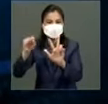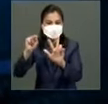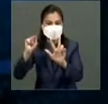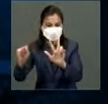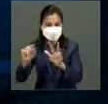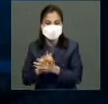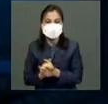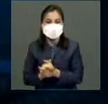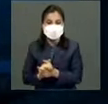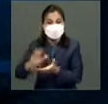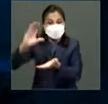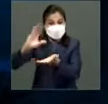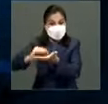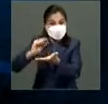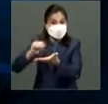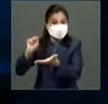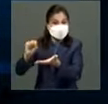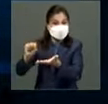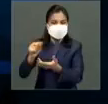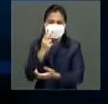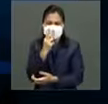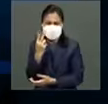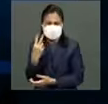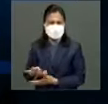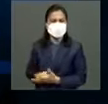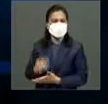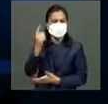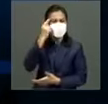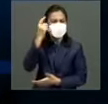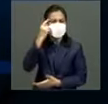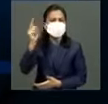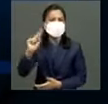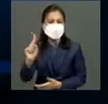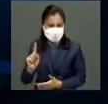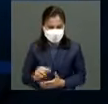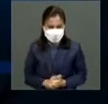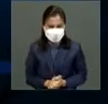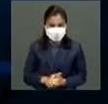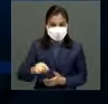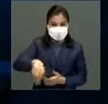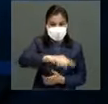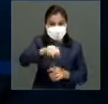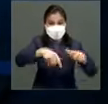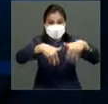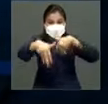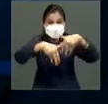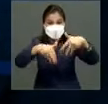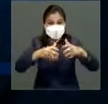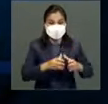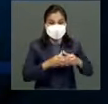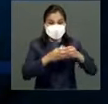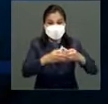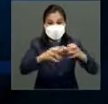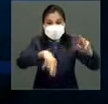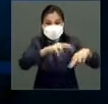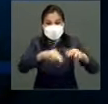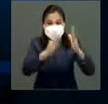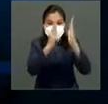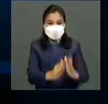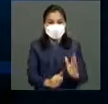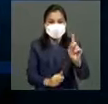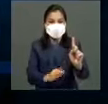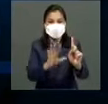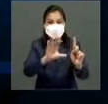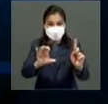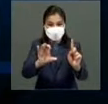3.97% ชุดข้อมูลตัวเลขตัวนี้สะท้อนภาพอะไรครับในชุมชนที่เขาเข้าไปเนี่ยพูดง่ายๆ100คนจะมี